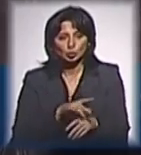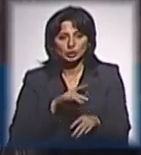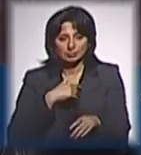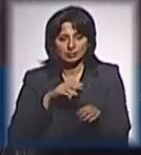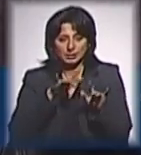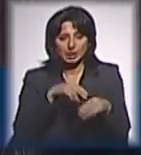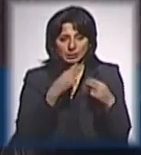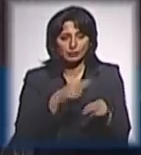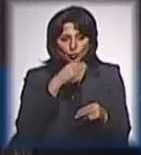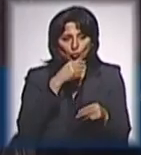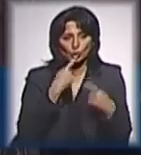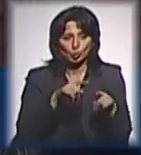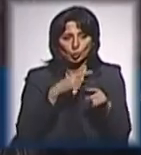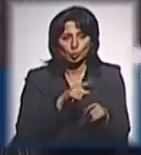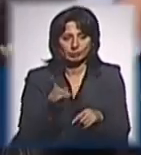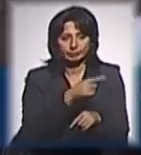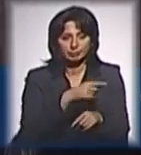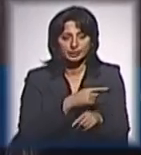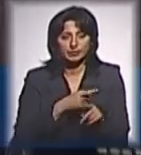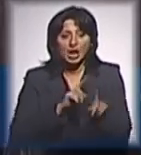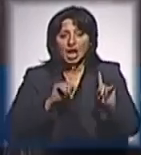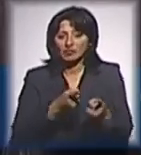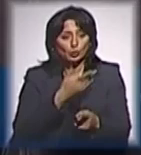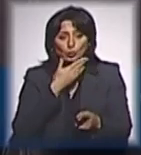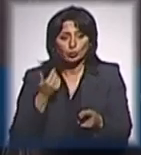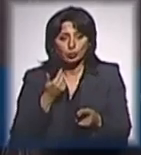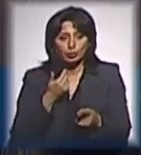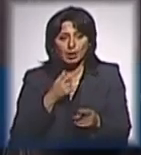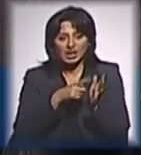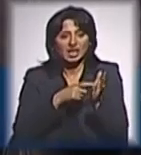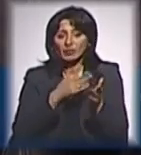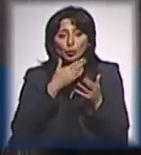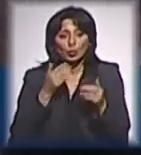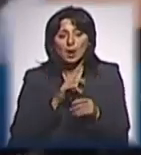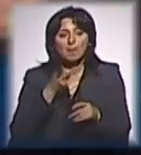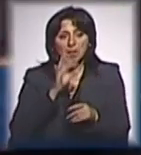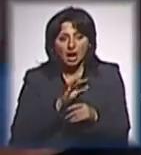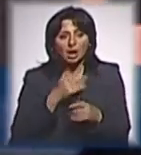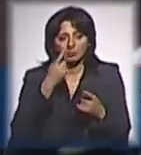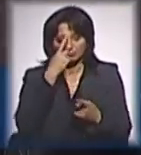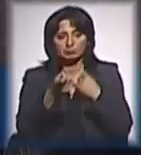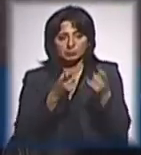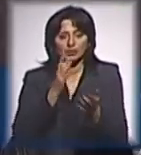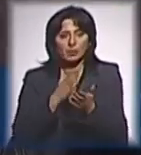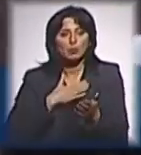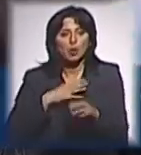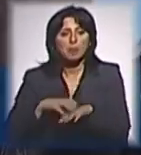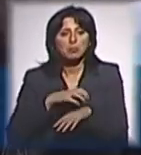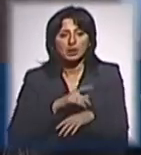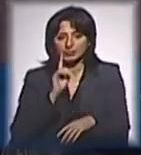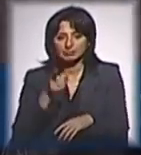დაგასაქმებთ სხვა კუთხით და ასე შემდეგ. ხო, მე არ ვამბობ იმას, რომ იჭერენ და ასე ვთქვათ, ჯურგმულებში აგდებენ, როგორც წინა ხელისუფლების წარმომადგენელი,